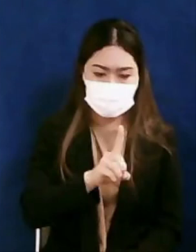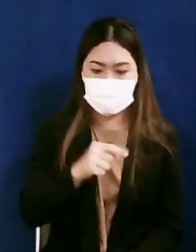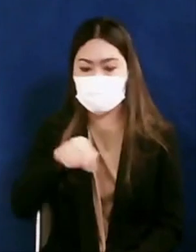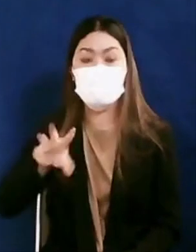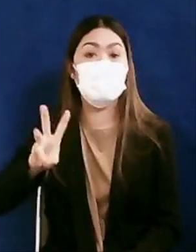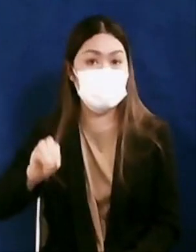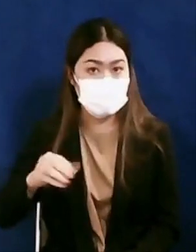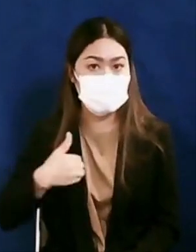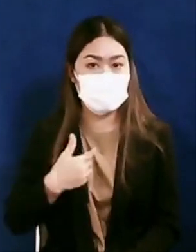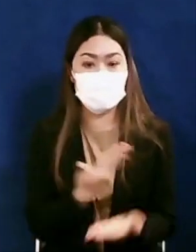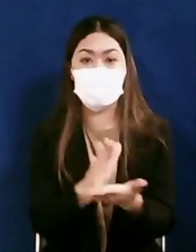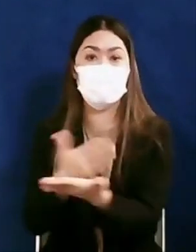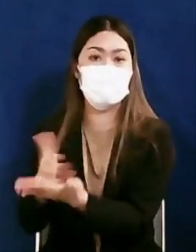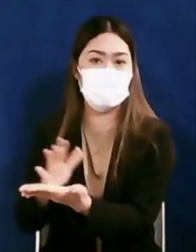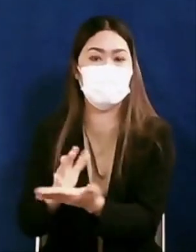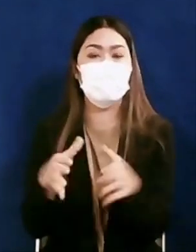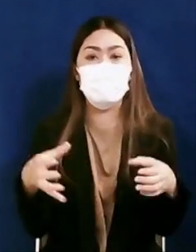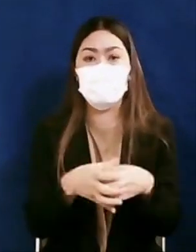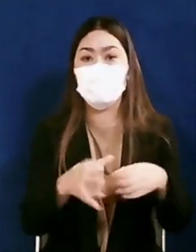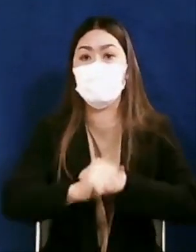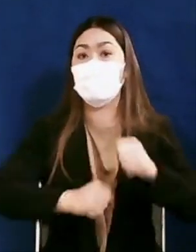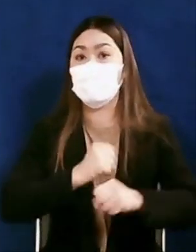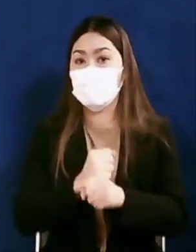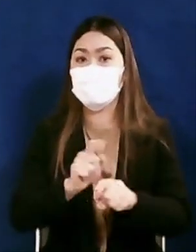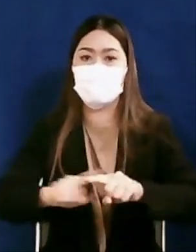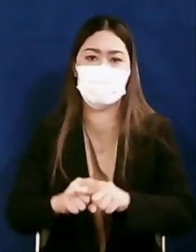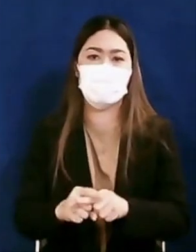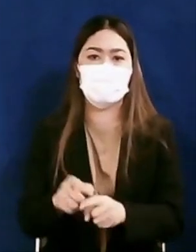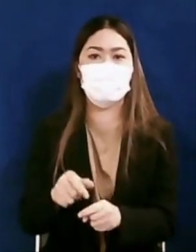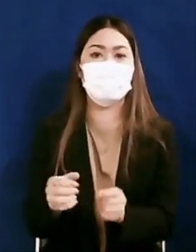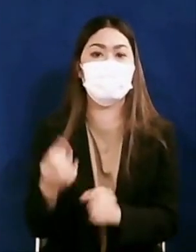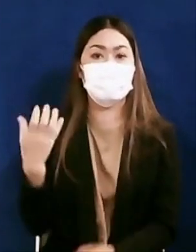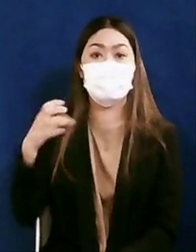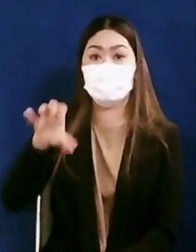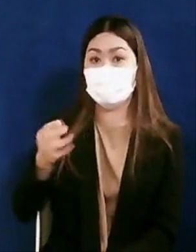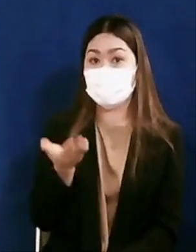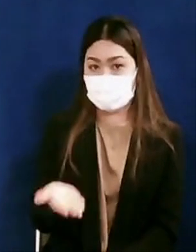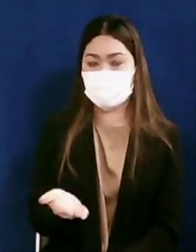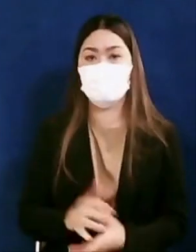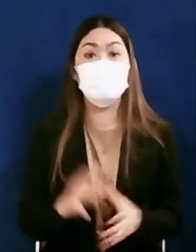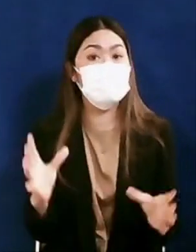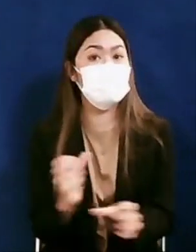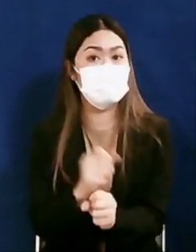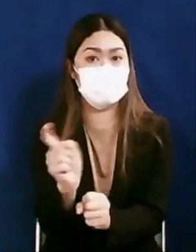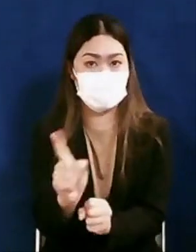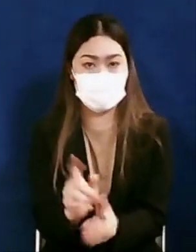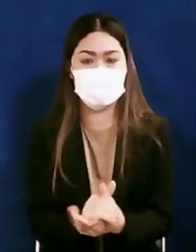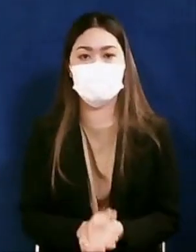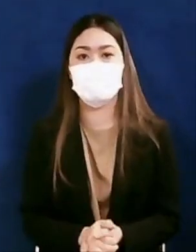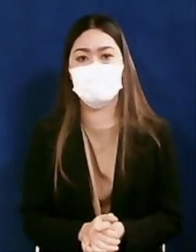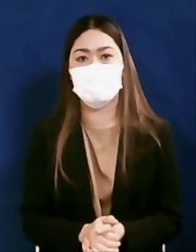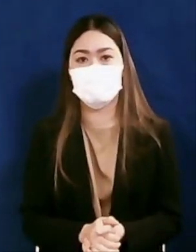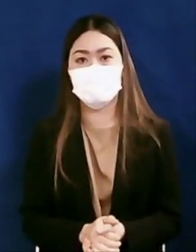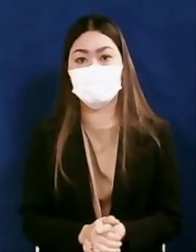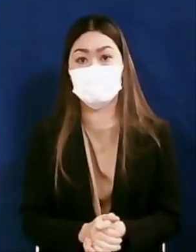ะครับก็กระจายไปตามจำนวนที่ท่านเห็นบนจอเนี่ยนะครับผลออกมาเป็นอย่างนี้ครับ